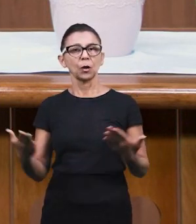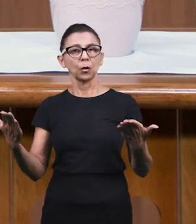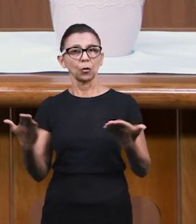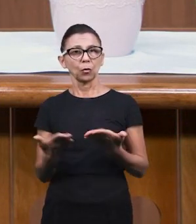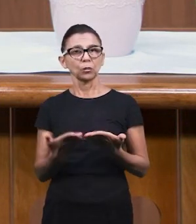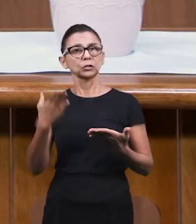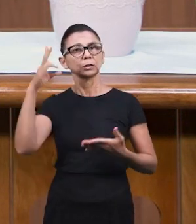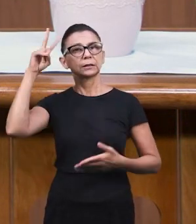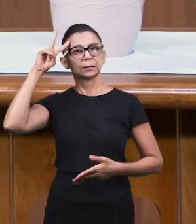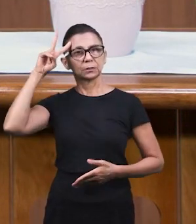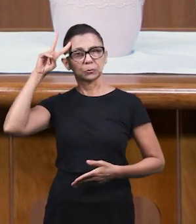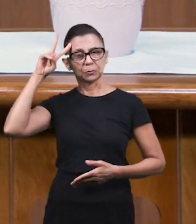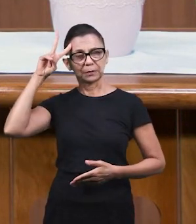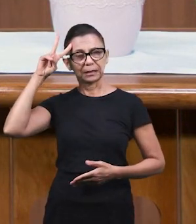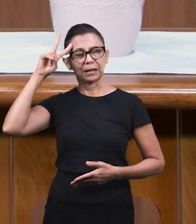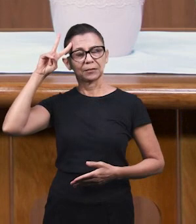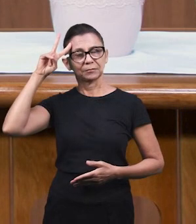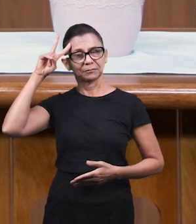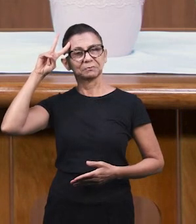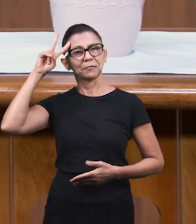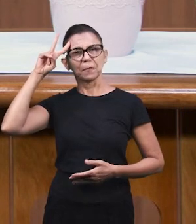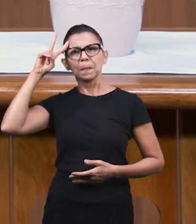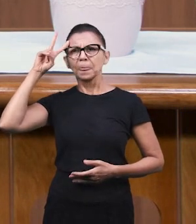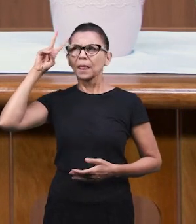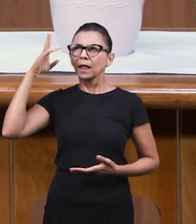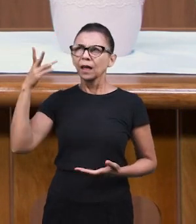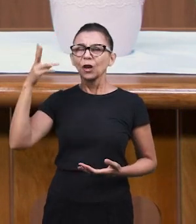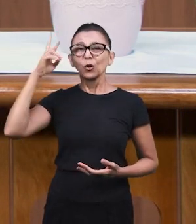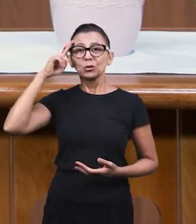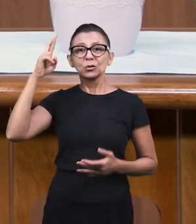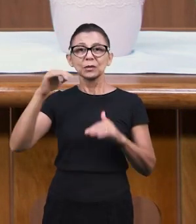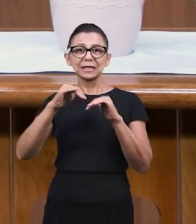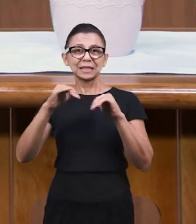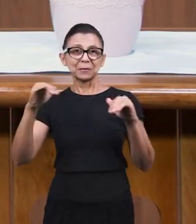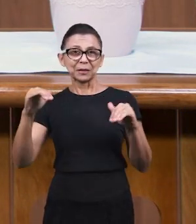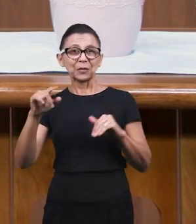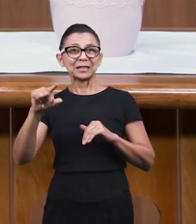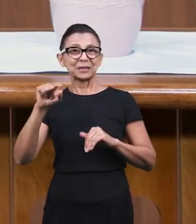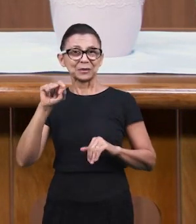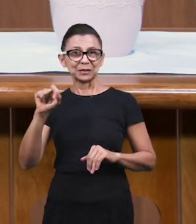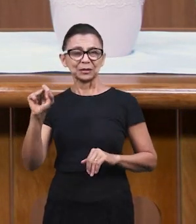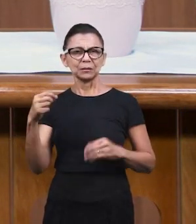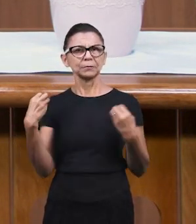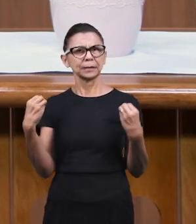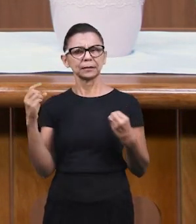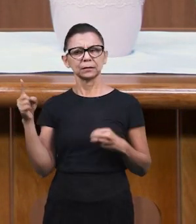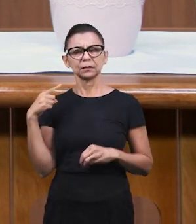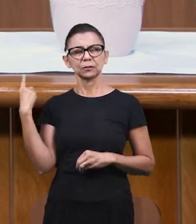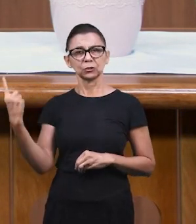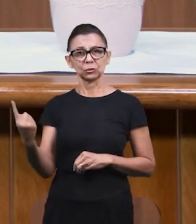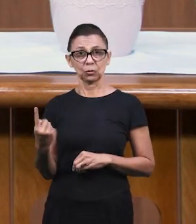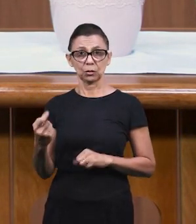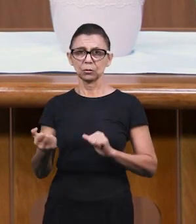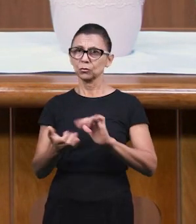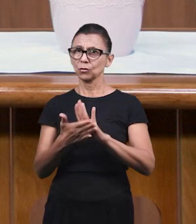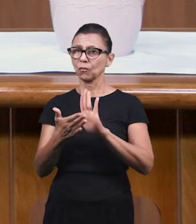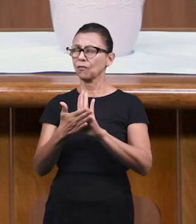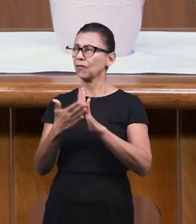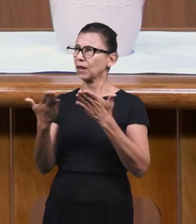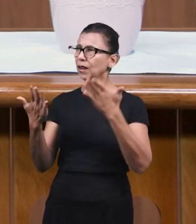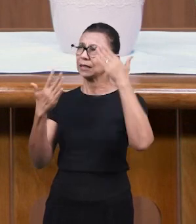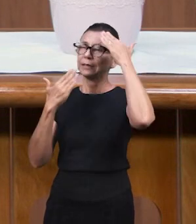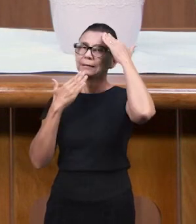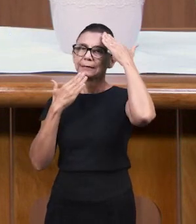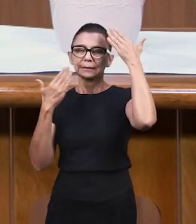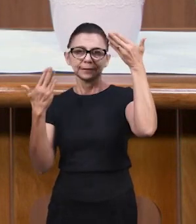сегодня, понедельник, мы славим Господа, и Господь открыл нам, чтобы мы славили Его